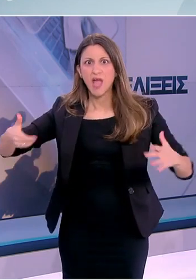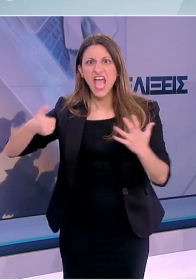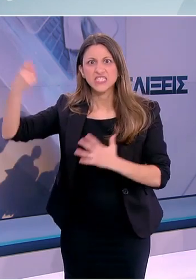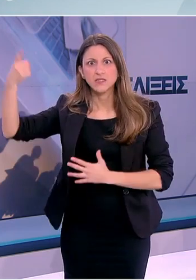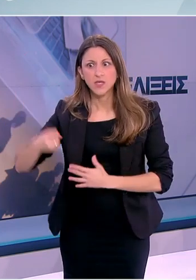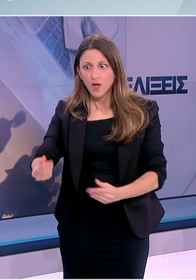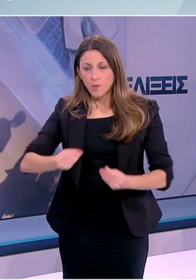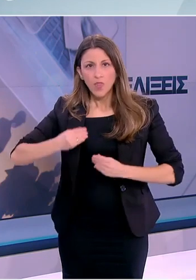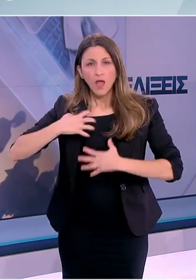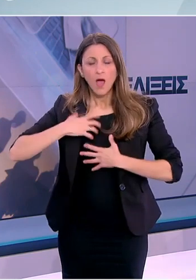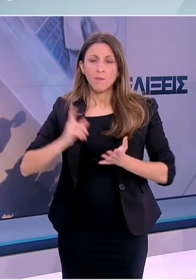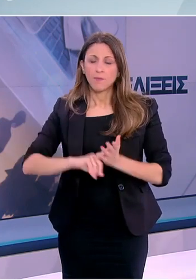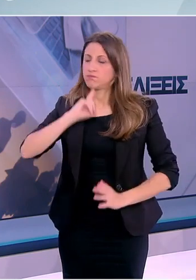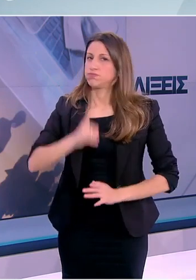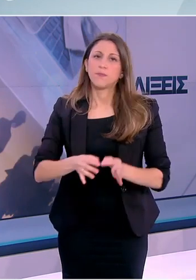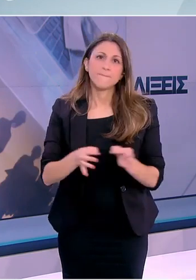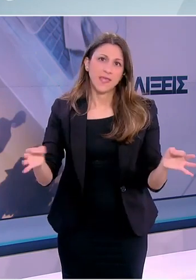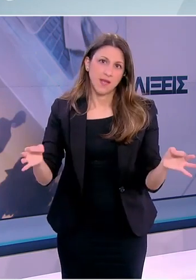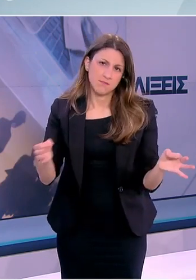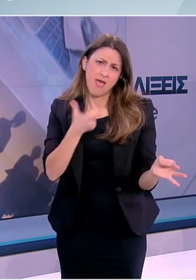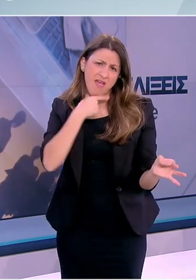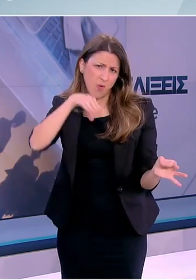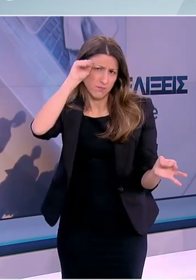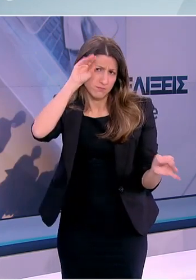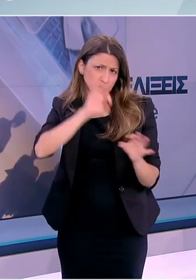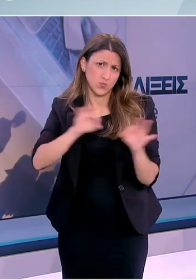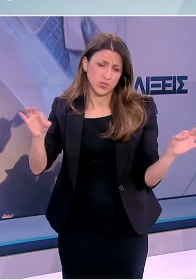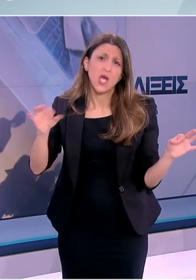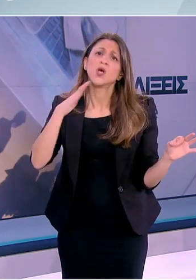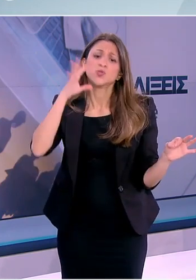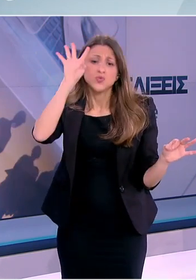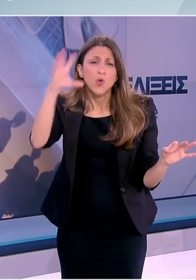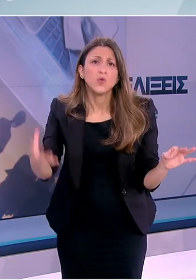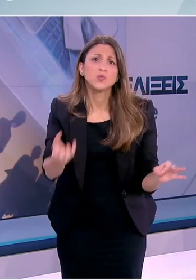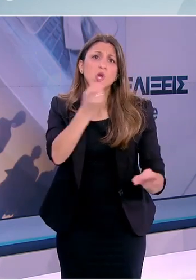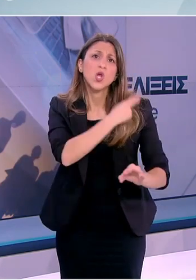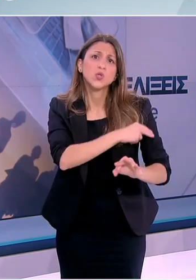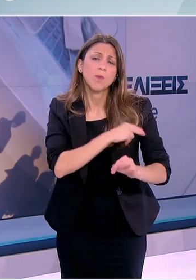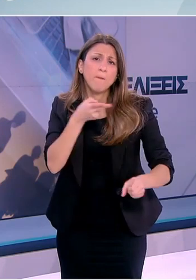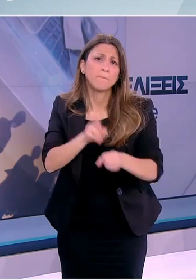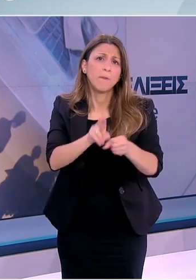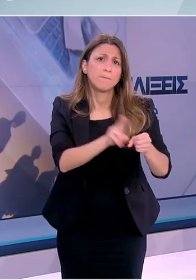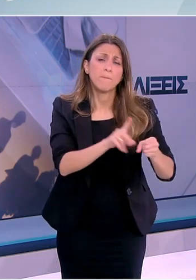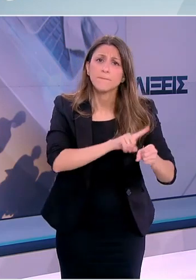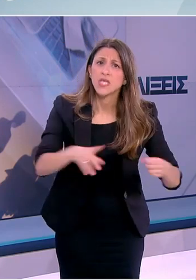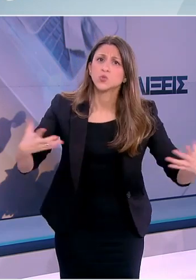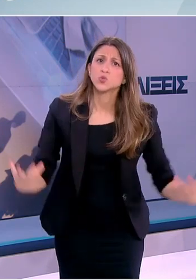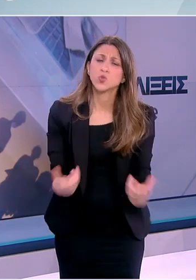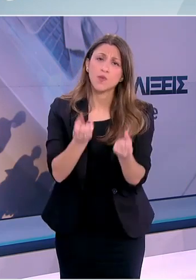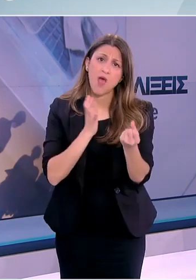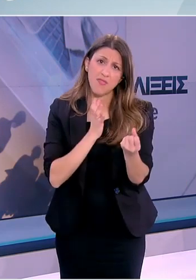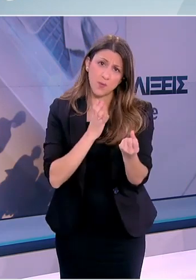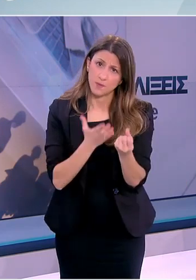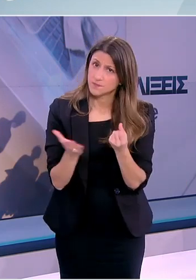συγκρατήσω αυτή την κατάσταση, η οποία θα μου διαλύσει το σύστημα υγείας μου, θα μου οδηγήσει σε πολλούς θανάτους, τραγικούς θανάτους, σε